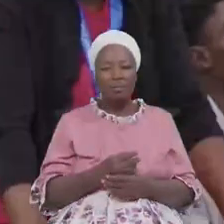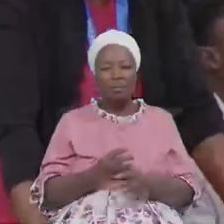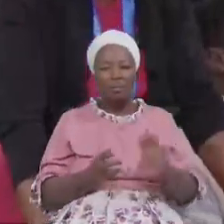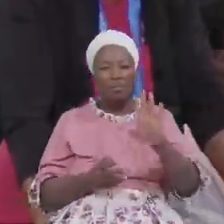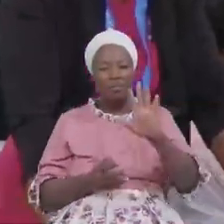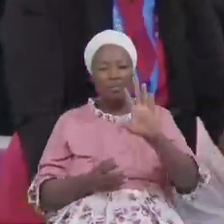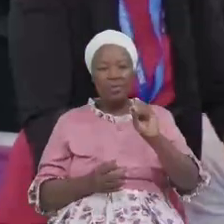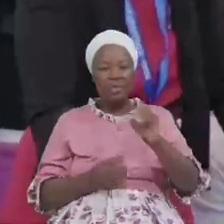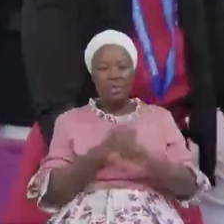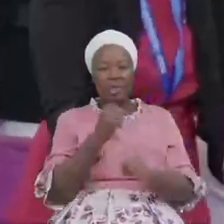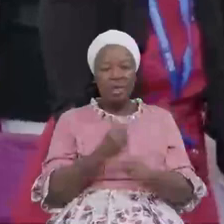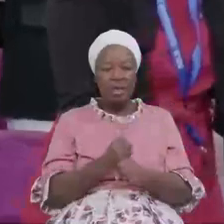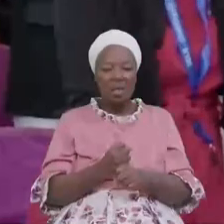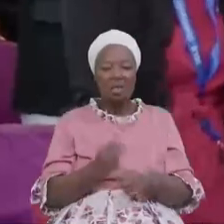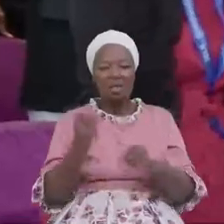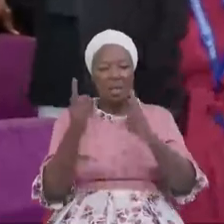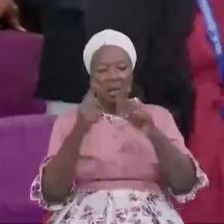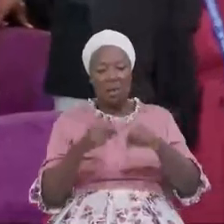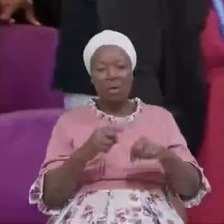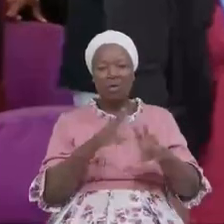50 ans sont venus et passés.